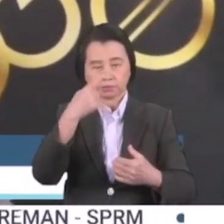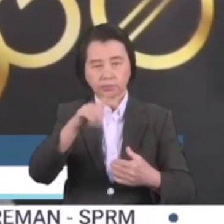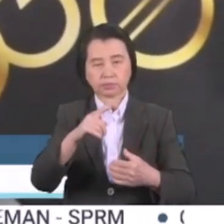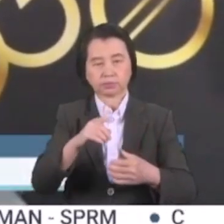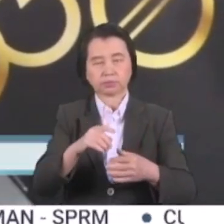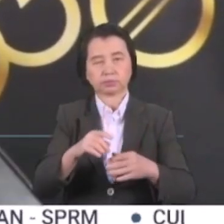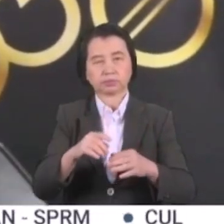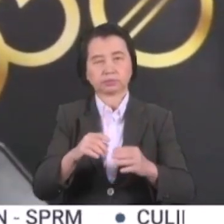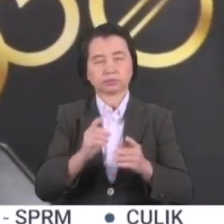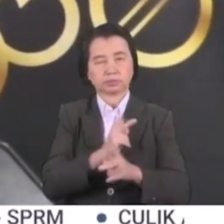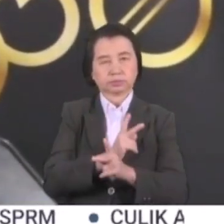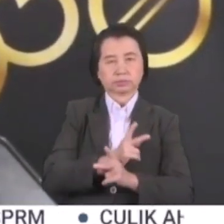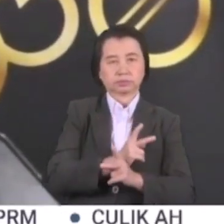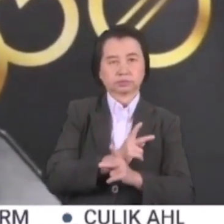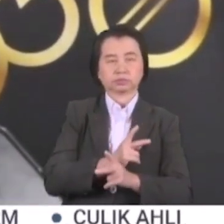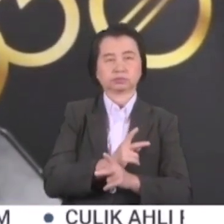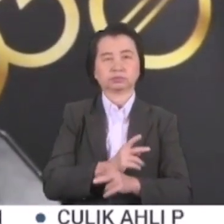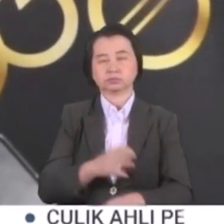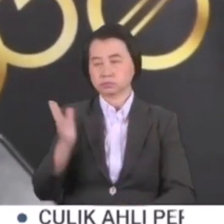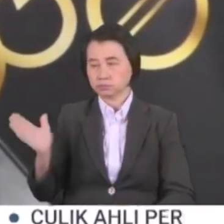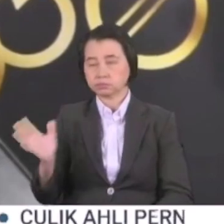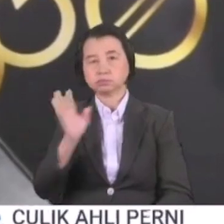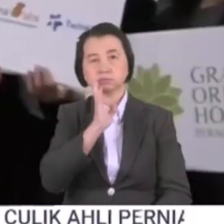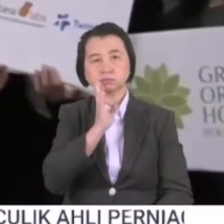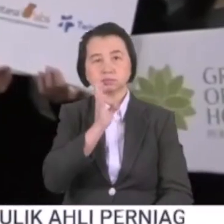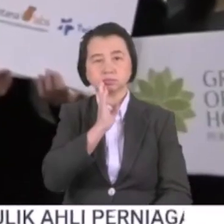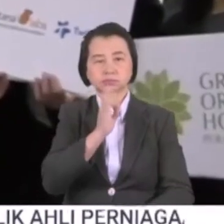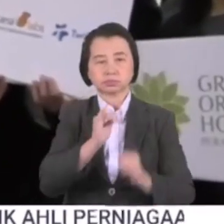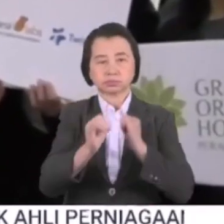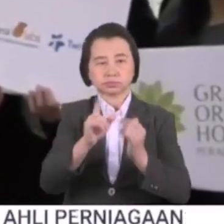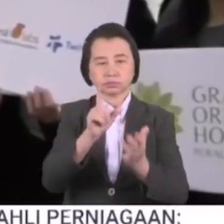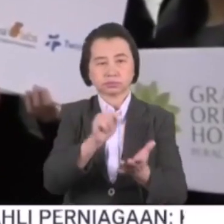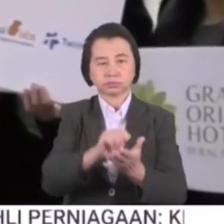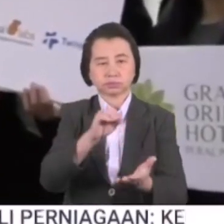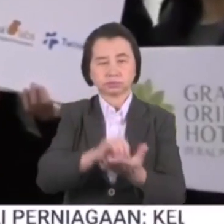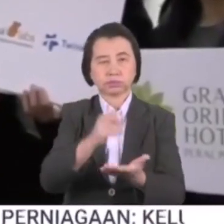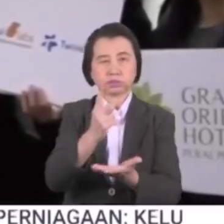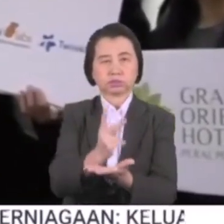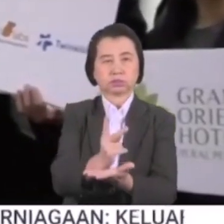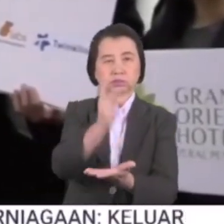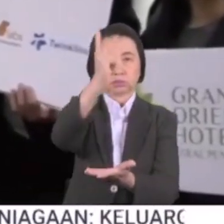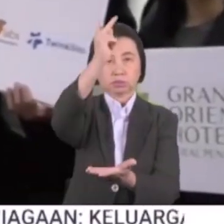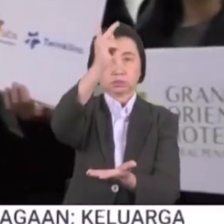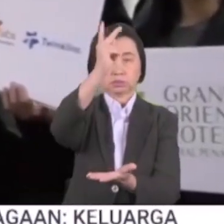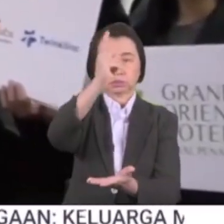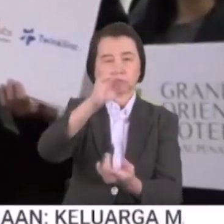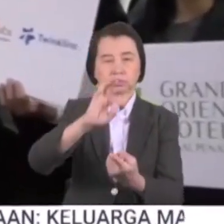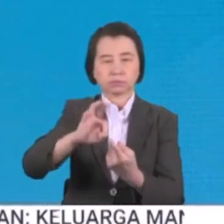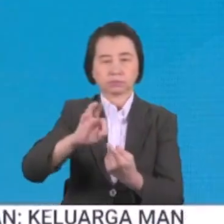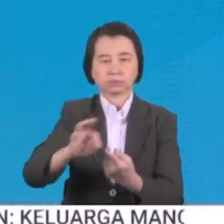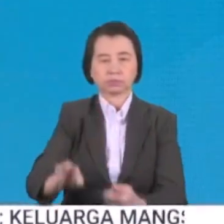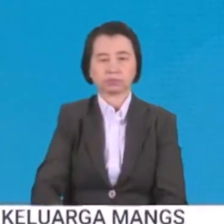juga. Beliau berkata demikian pada sidang media di Komta.